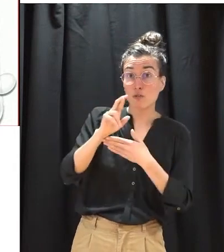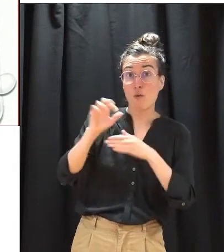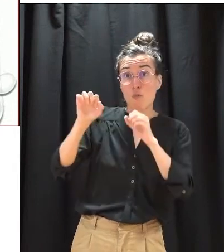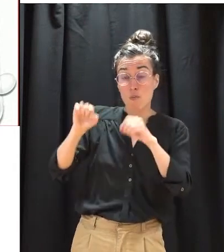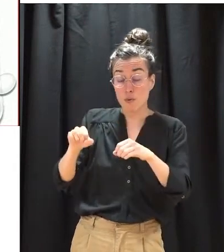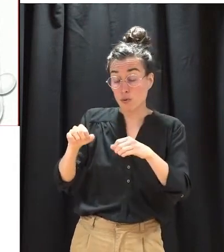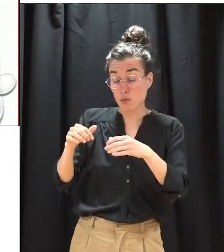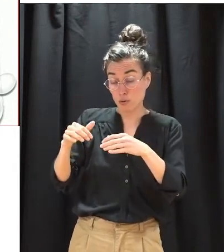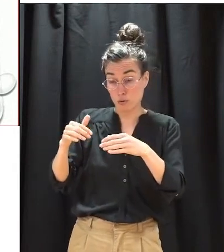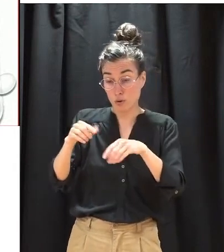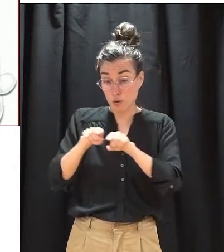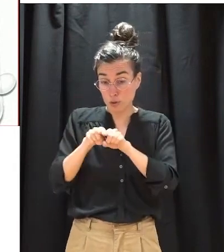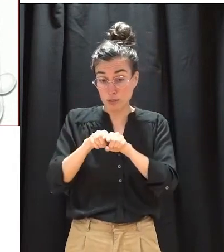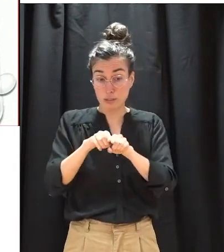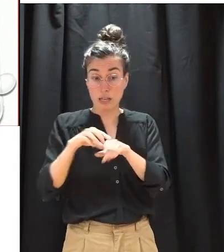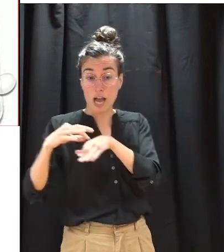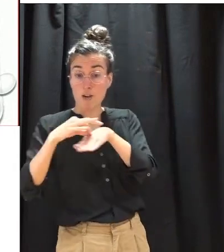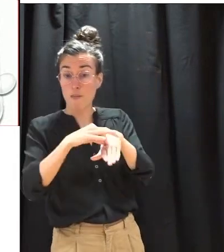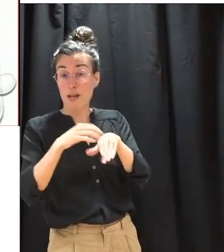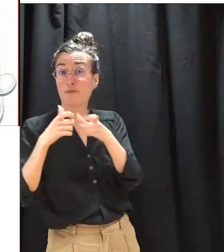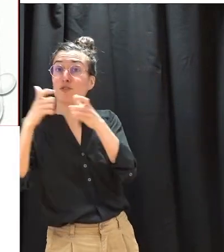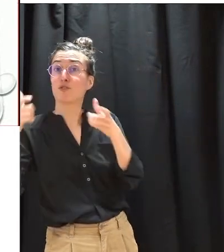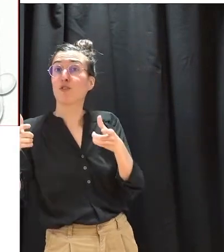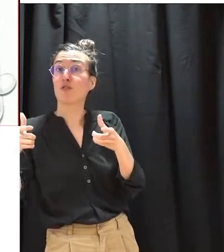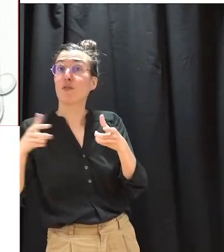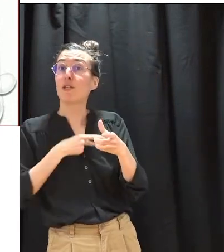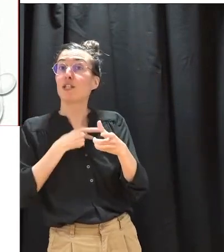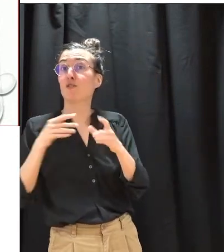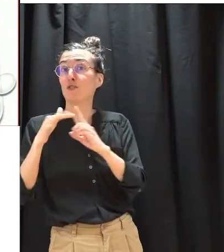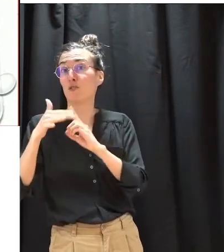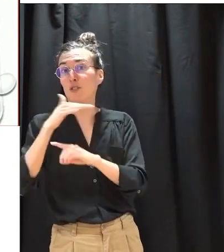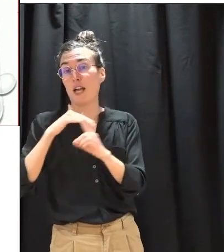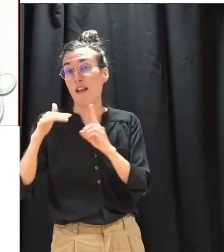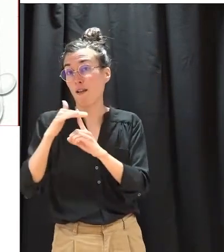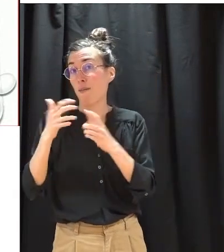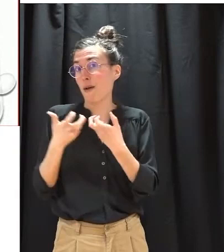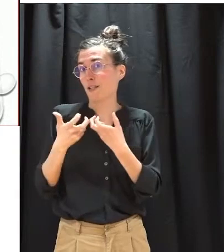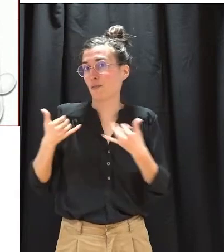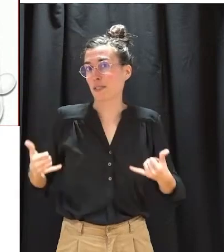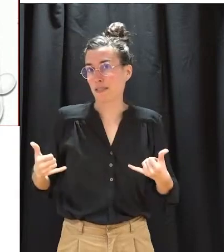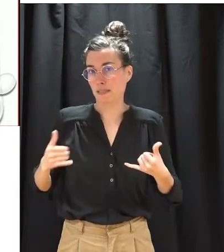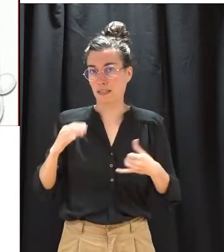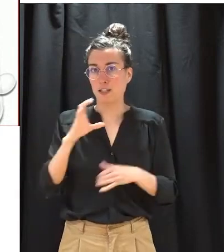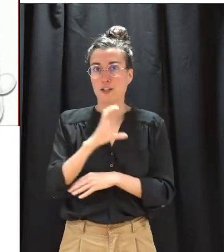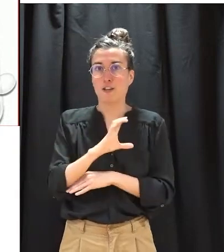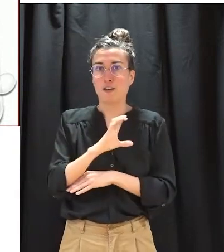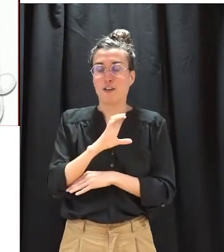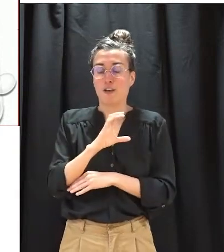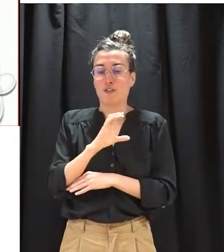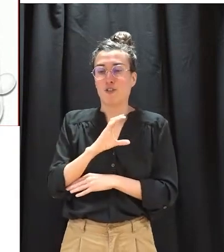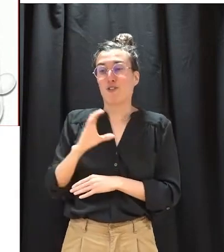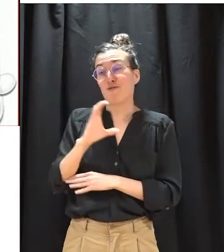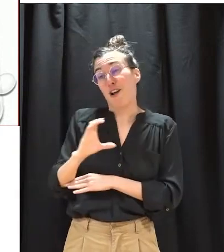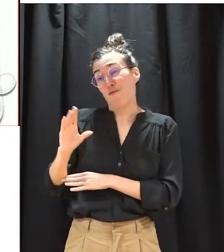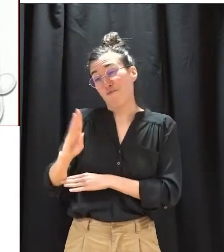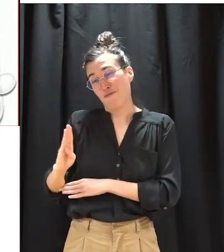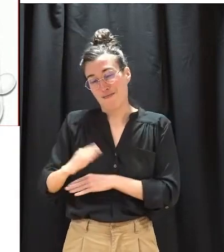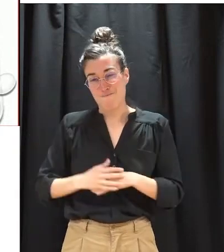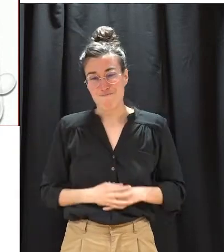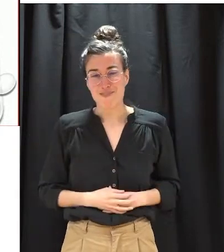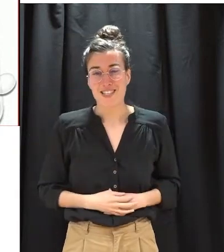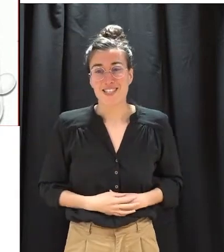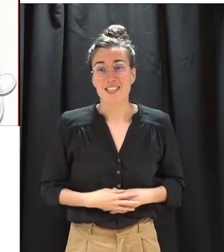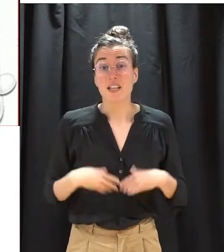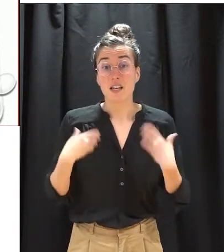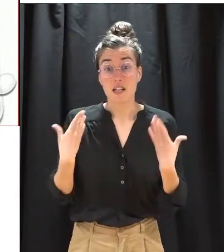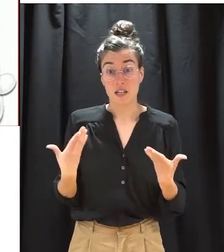Charlotte-Brun. Et il faut aussi avoir bien en tête que ce suivi, il est long, ça va être minimum 2 ans pour mettre en